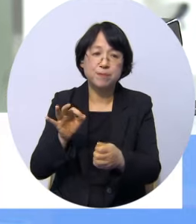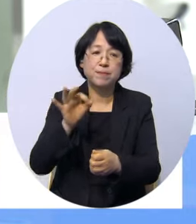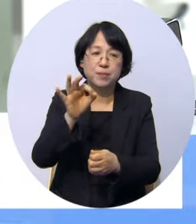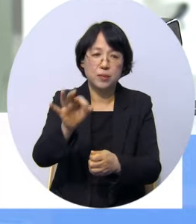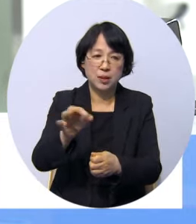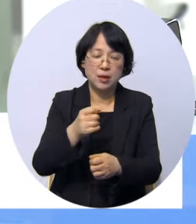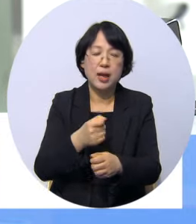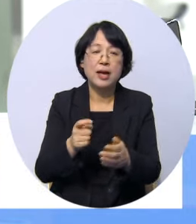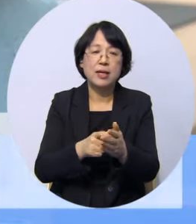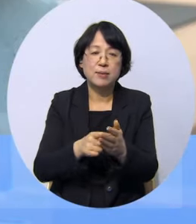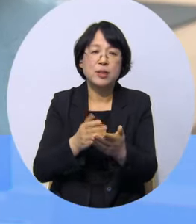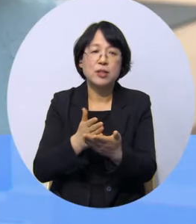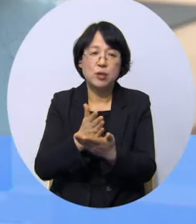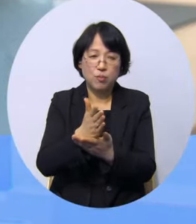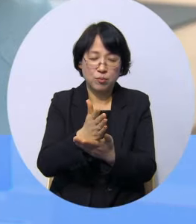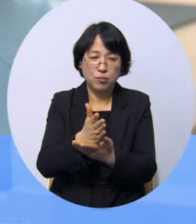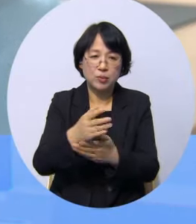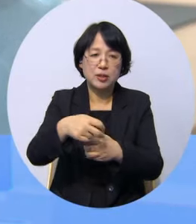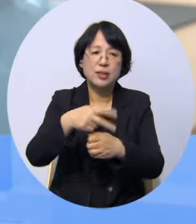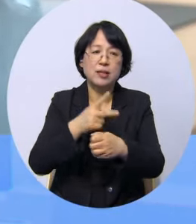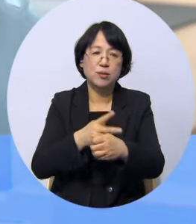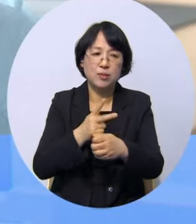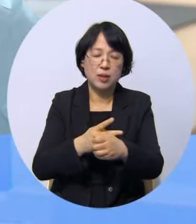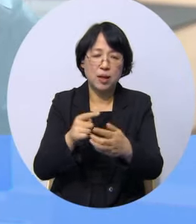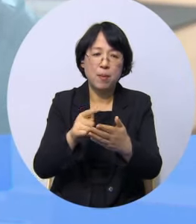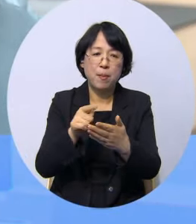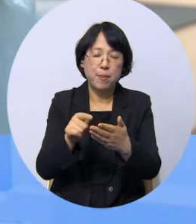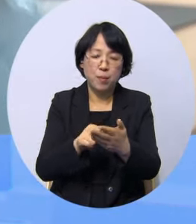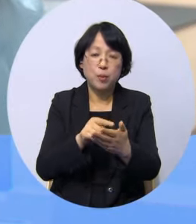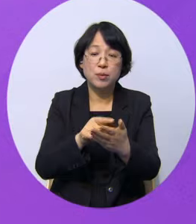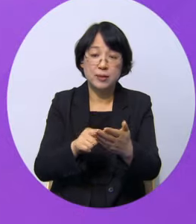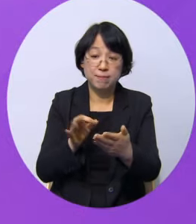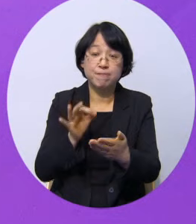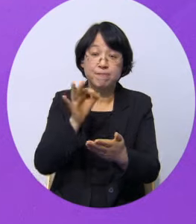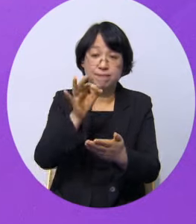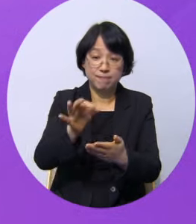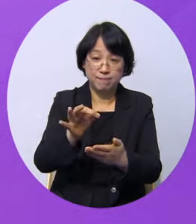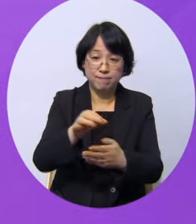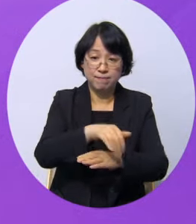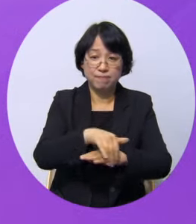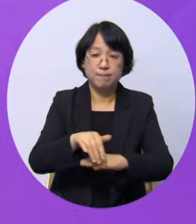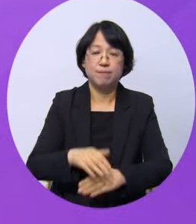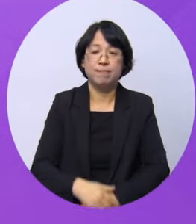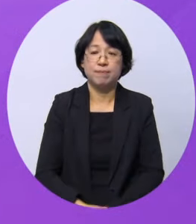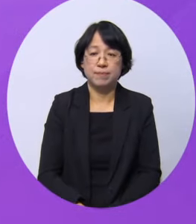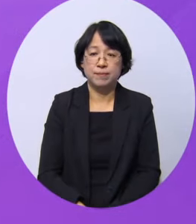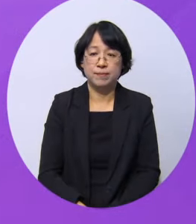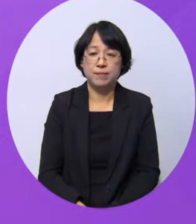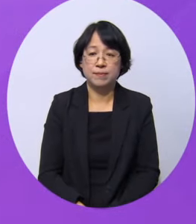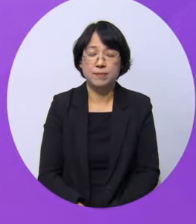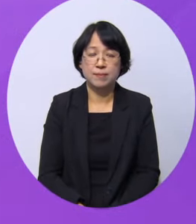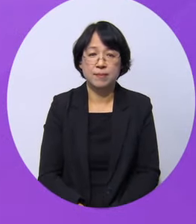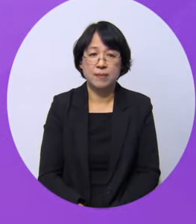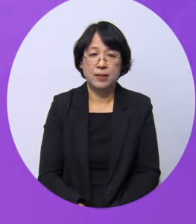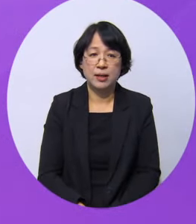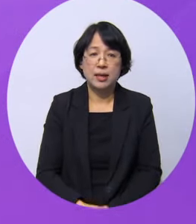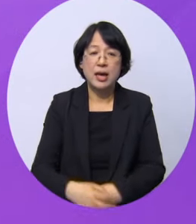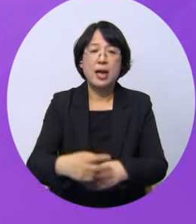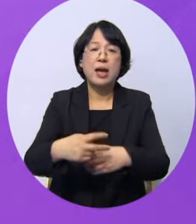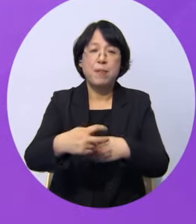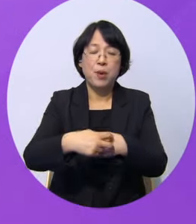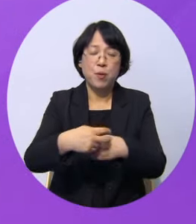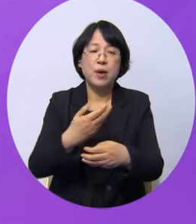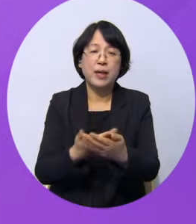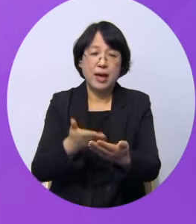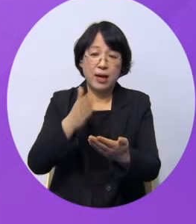응급실 전문이 보상도 강화할 계획입니다네 이런 가운데이 의료 개혁 특별